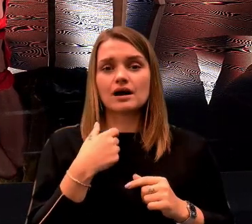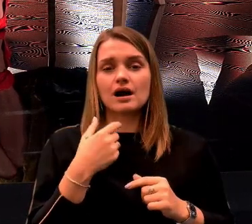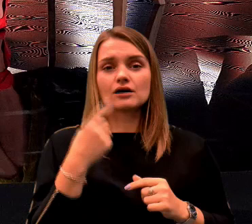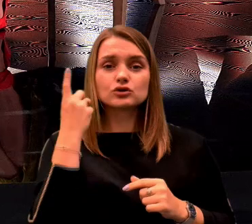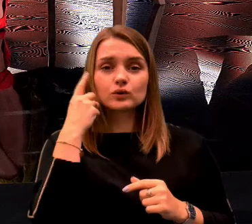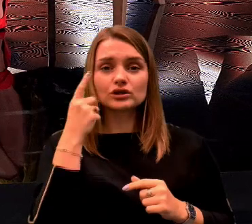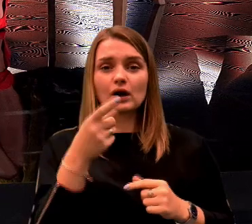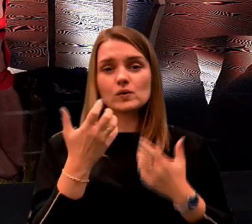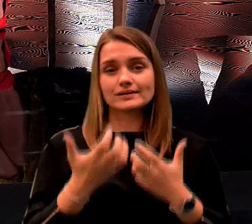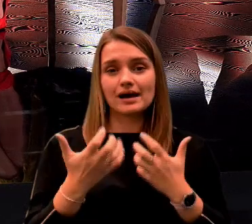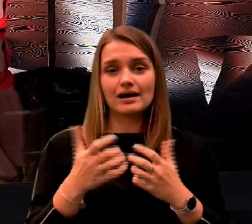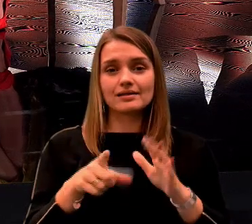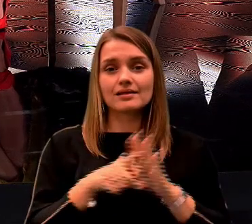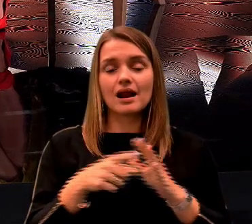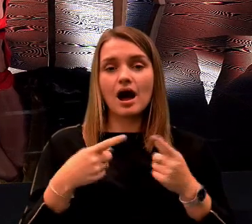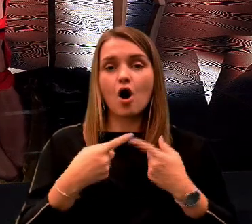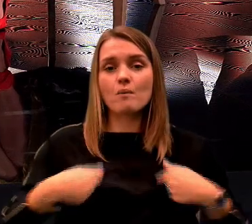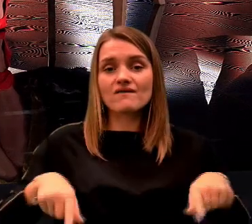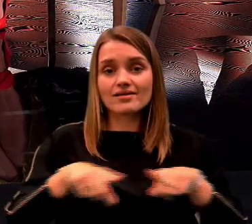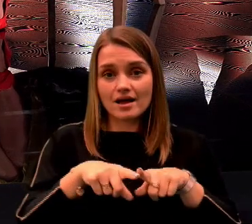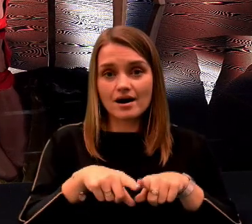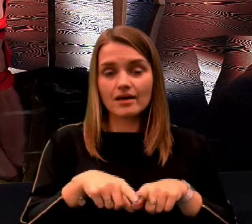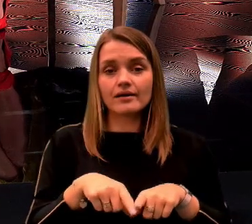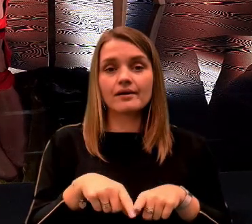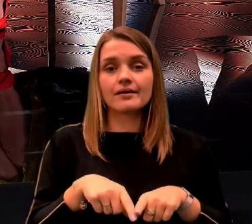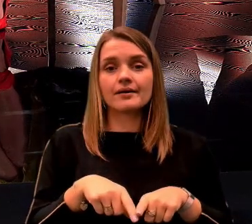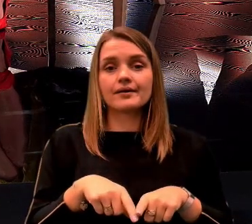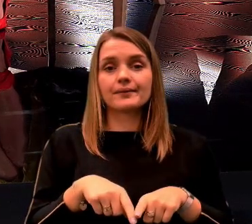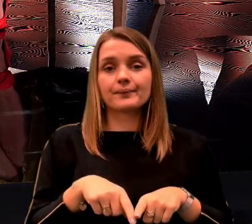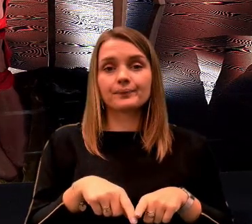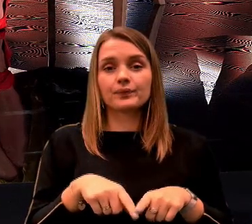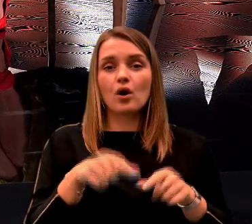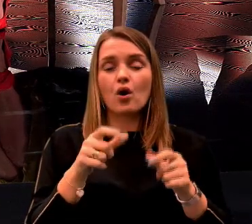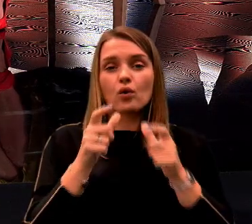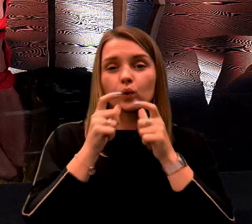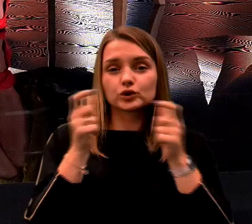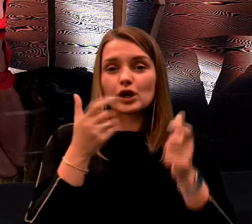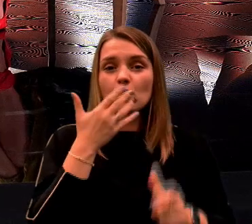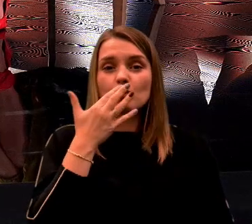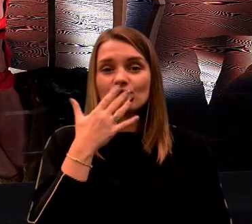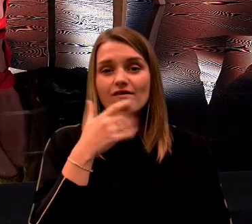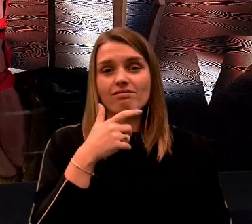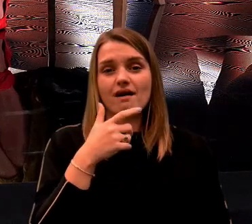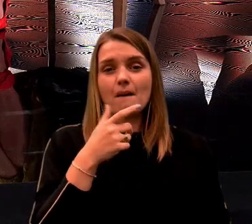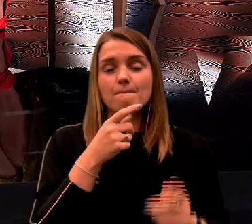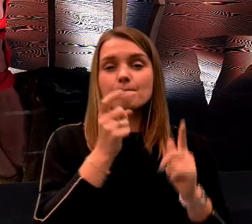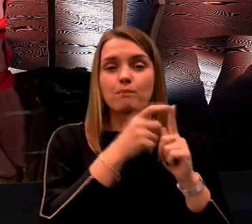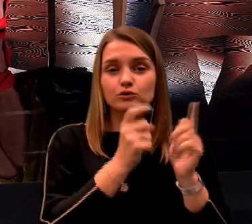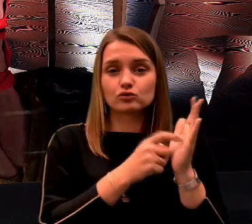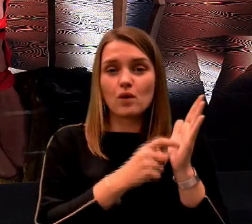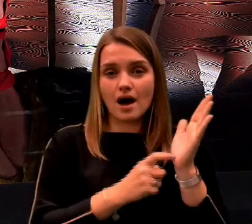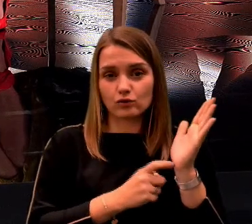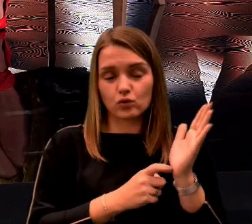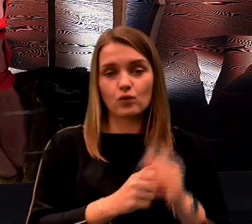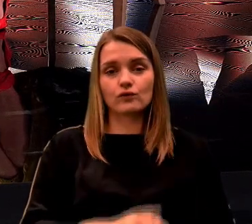zachętę dla obywateli do głośnego mówienia postulatów. Tak, to jest zawsze